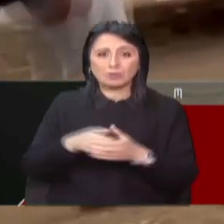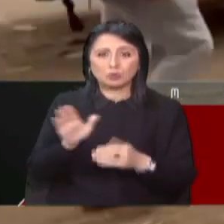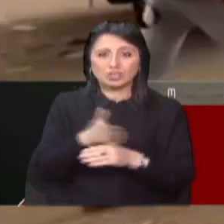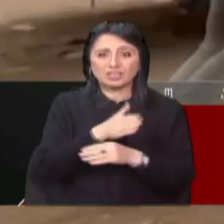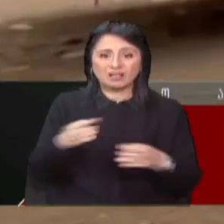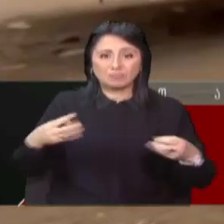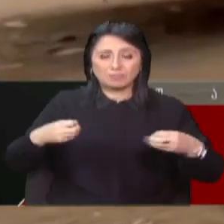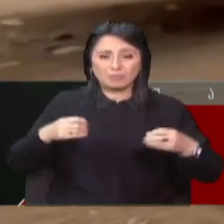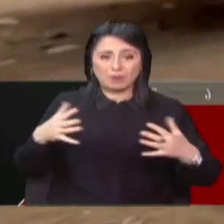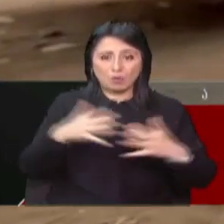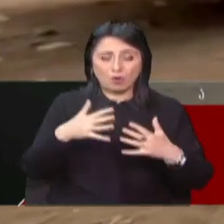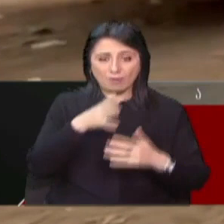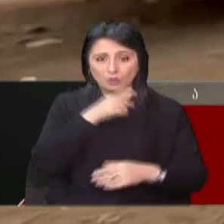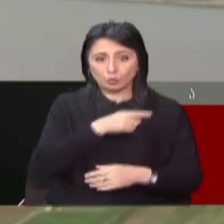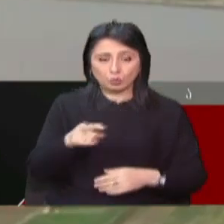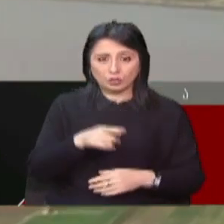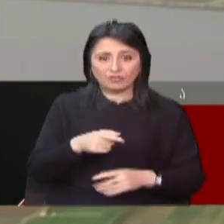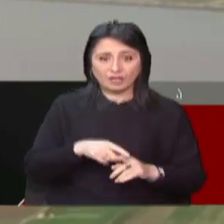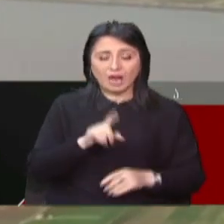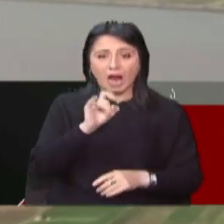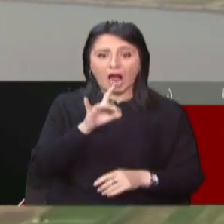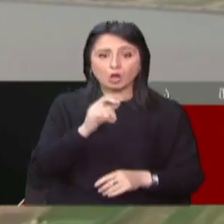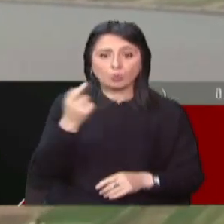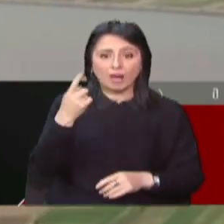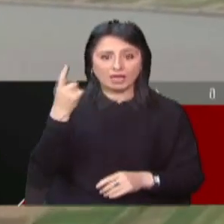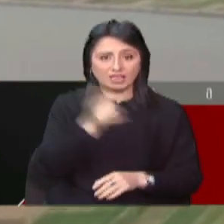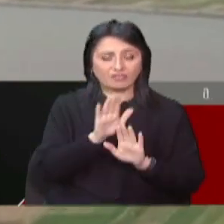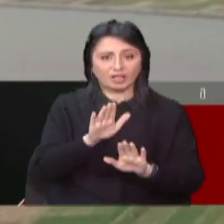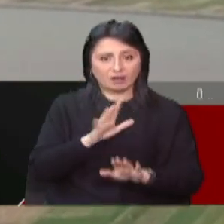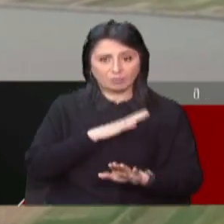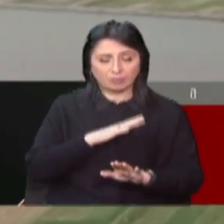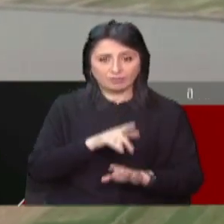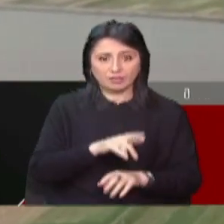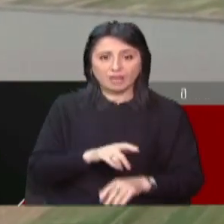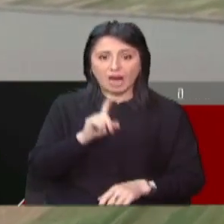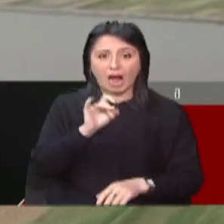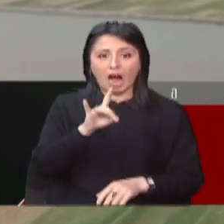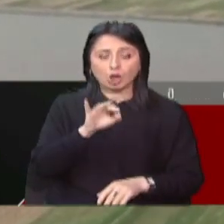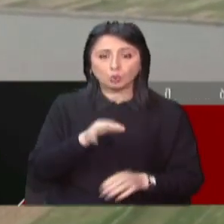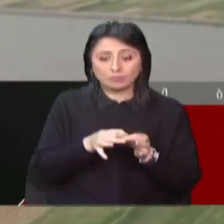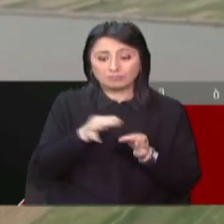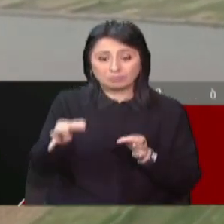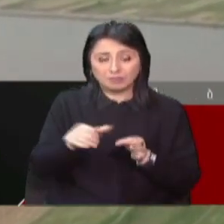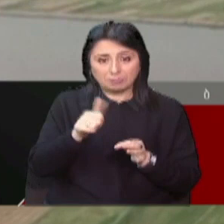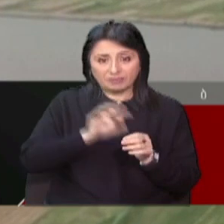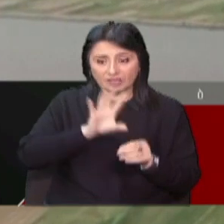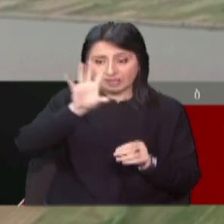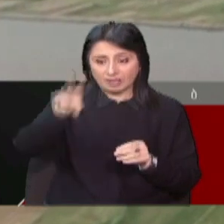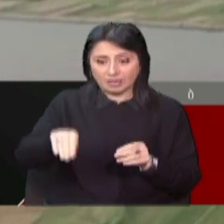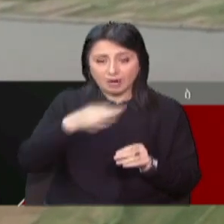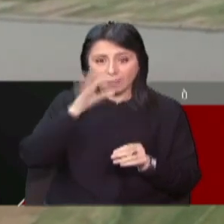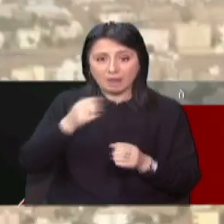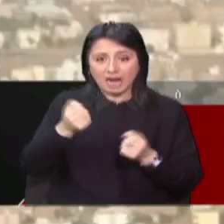დაჯგუფების მებრძოლებს შორის შეტაკებების ფონზე ხართუმში ერთ კვირაზე მეტი გაატარეს. ისინი ჯერ ხართუმიდან გარეუბანში საბრძო ტერიტორიაზე, შემდეგ